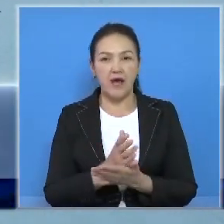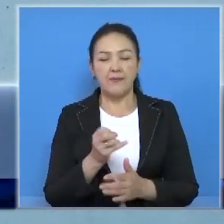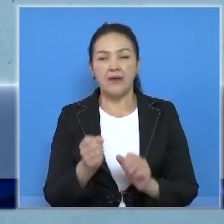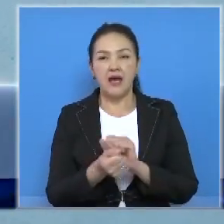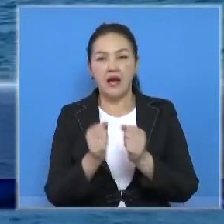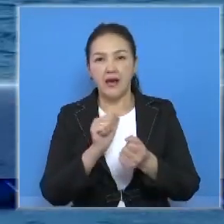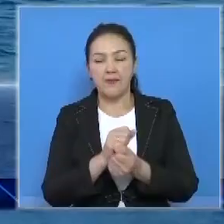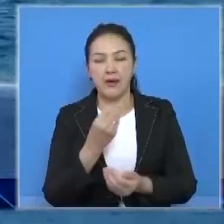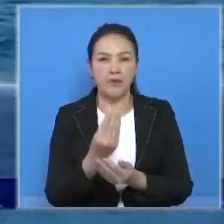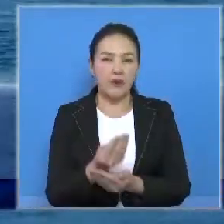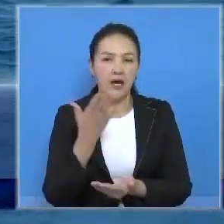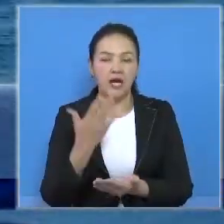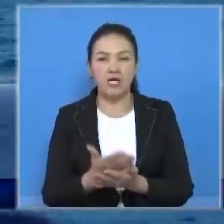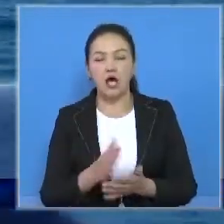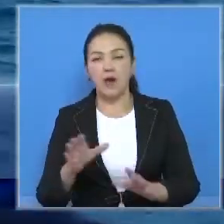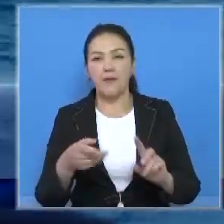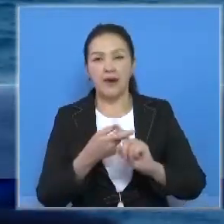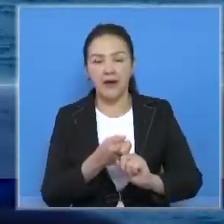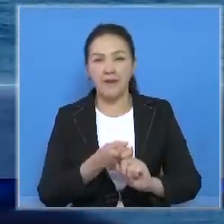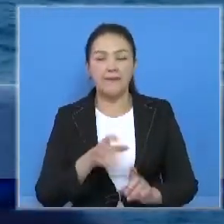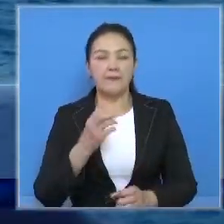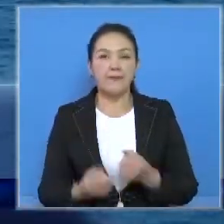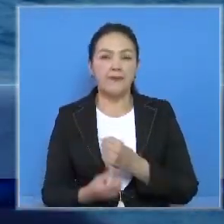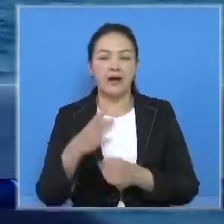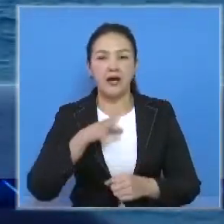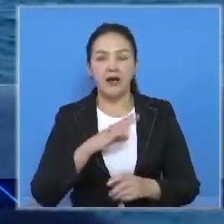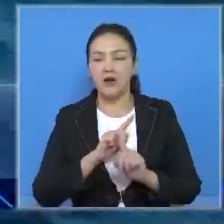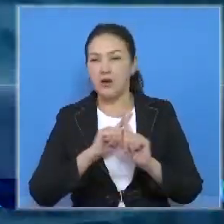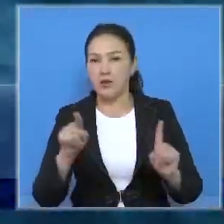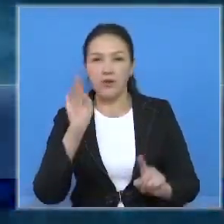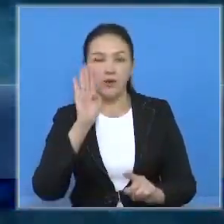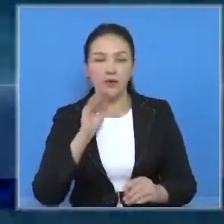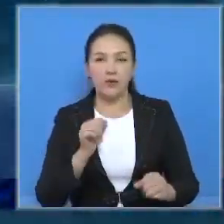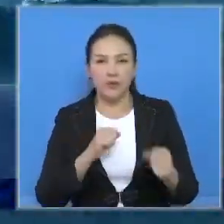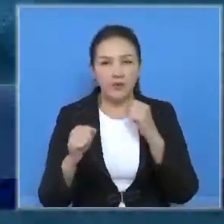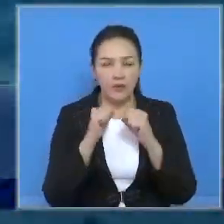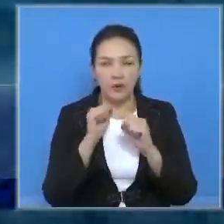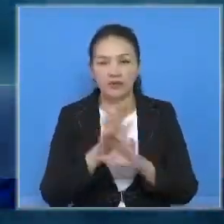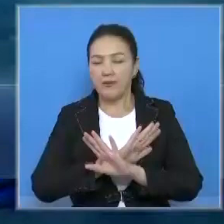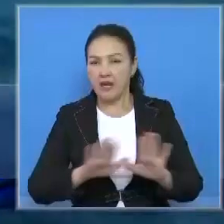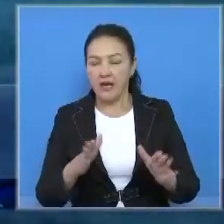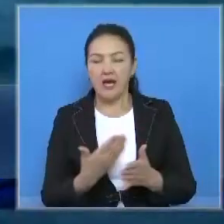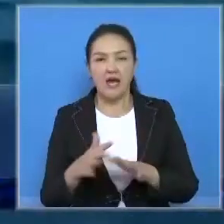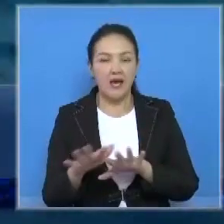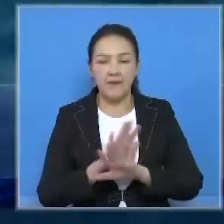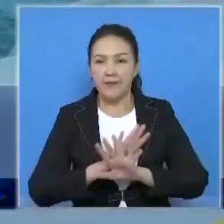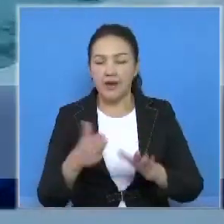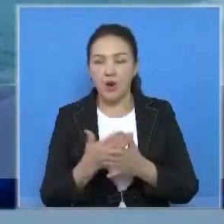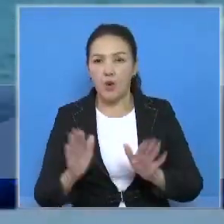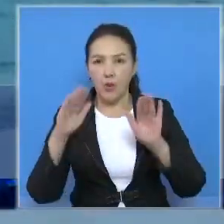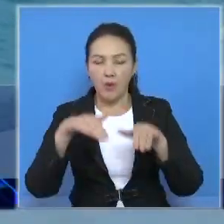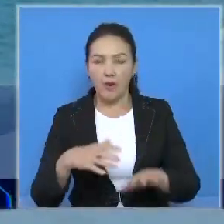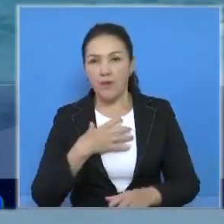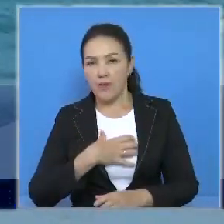теңізінің атауы ақ мәрмәр өндірілген аралға байланысты пайда болған. Бір ерекшелігі суы қатпайды. Бұл теңіз арқылы Қара теңізден Жерорта теңізіне